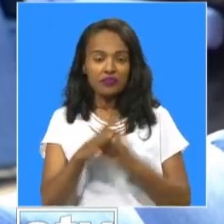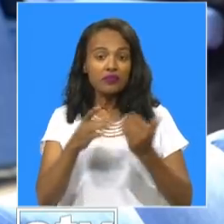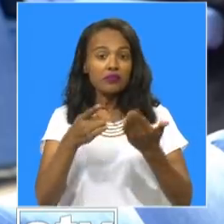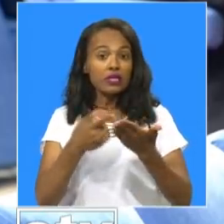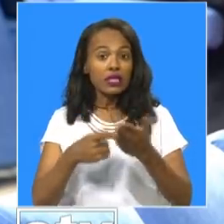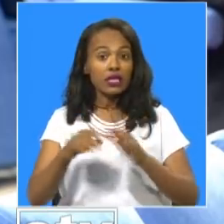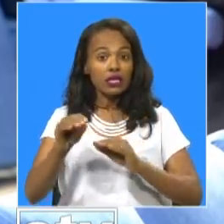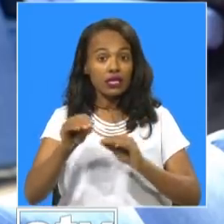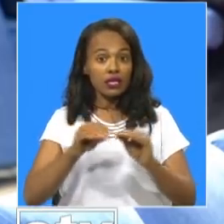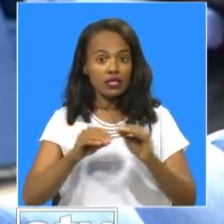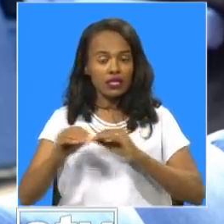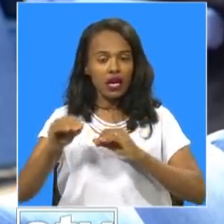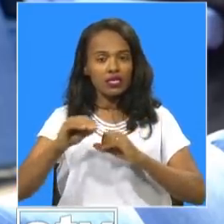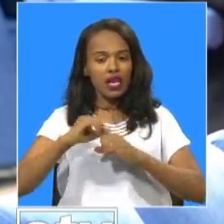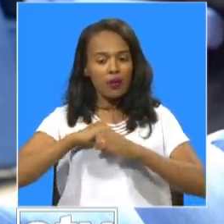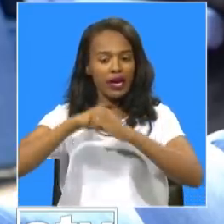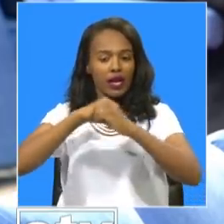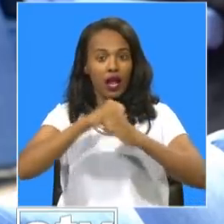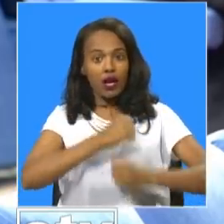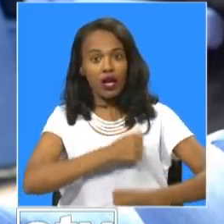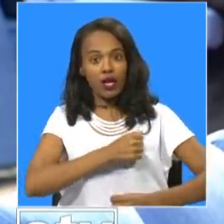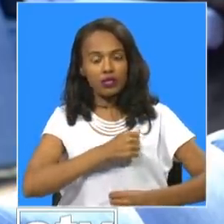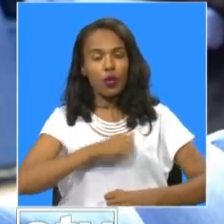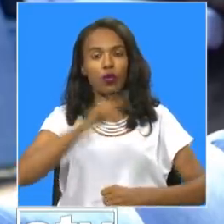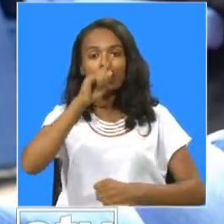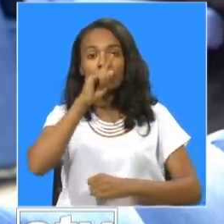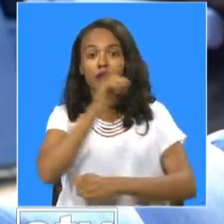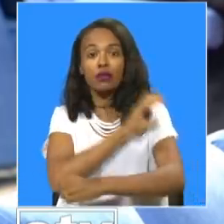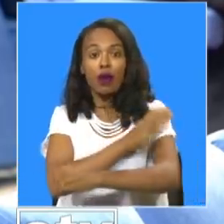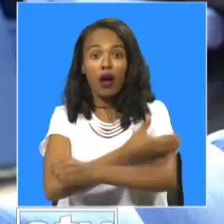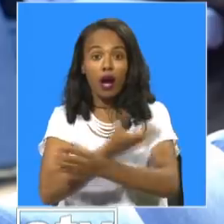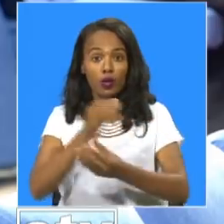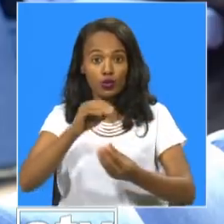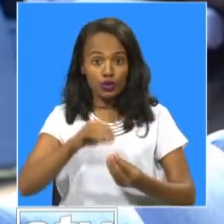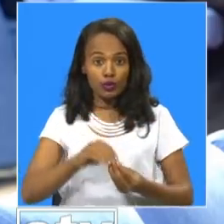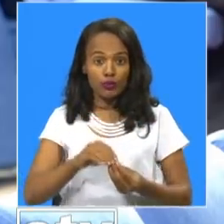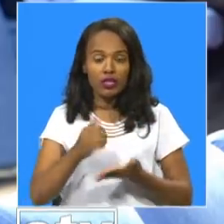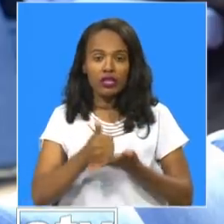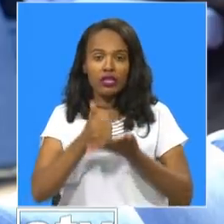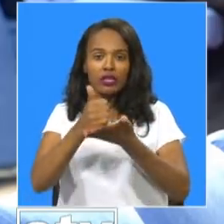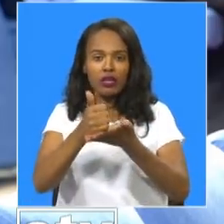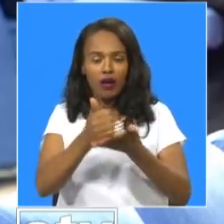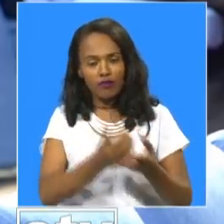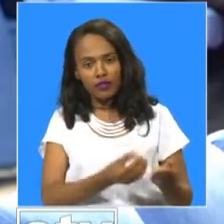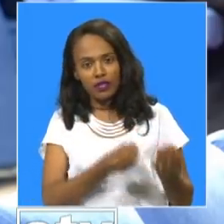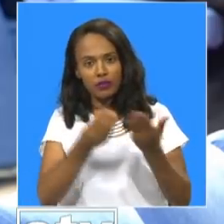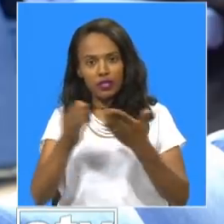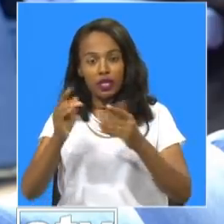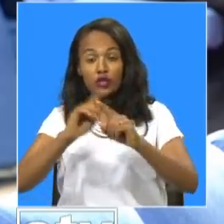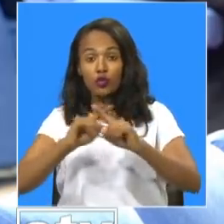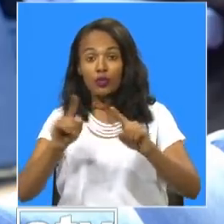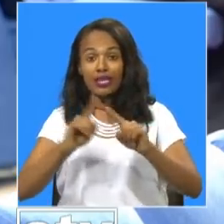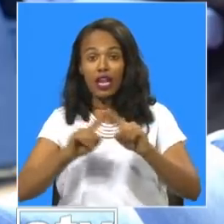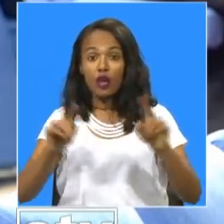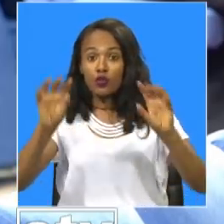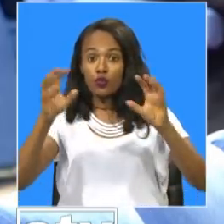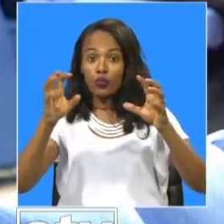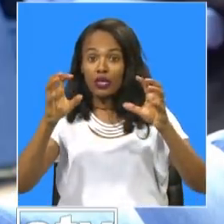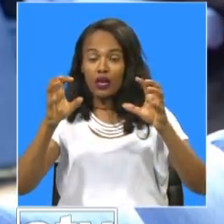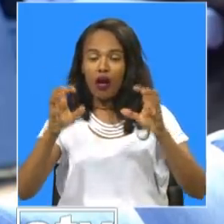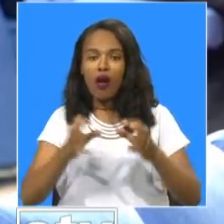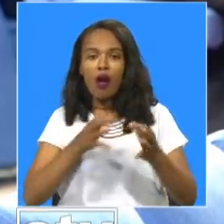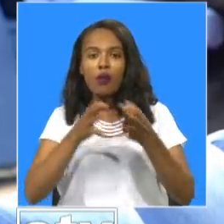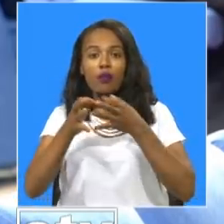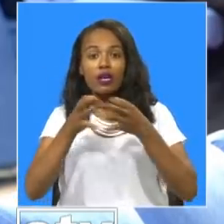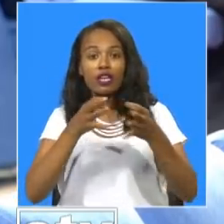ይህንንም እንቅስቃሴ የመከላከያ ሰራዊትም ሆነ የጸጥታ ኃይሎች ጭምር ድጋፍ እንደሚሰጣቸው በተለያዩ የመገናኛ ብዙሃን